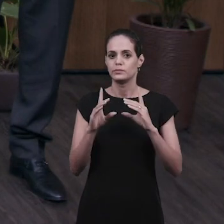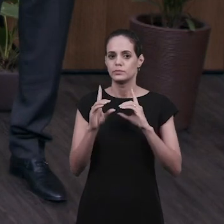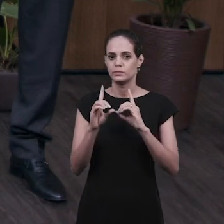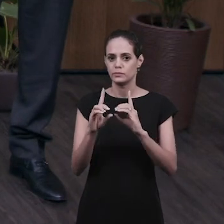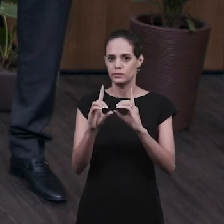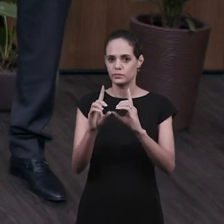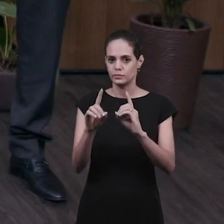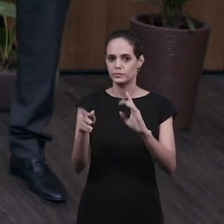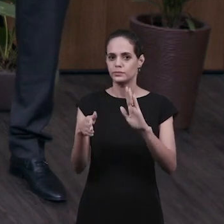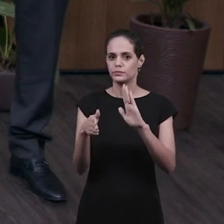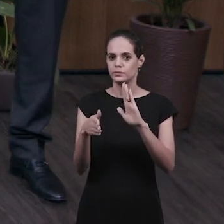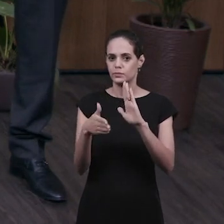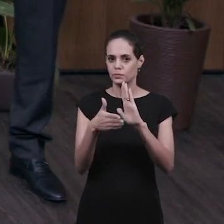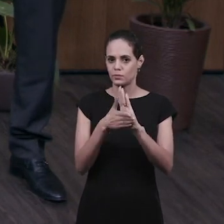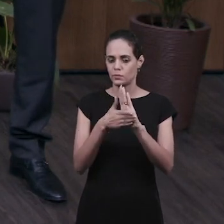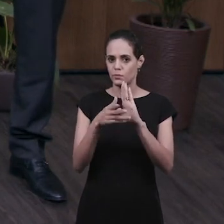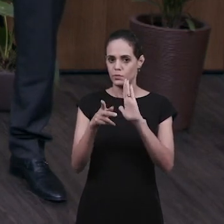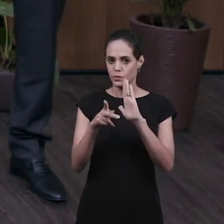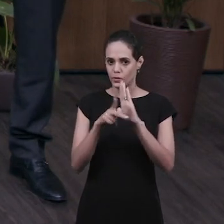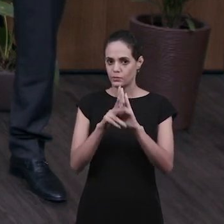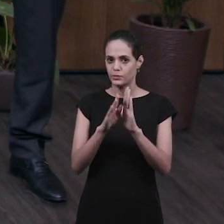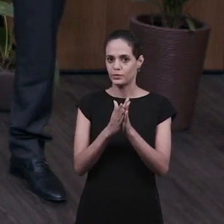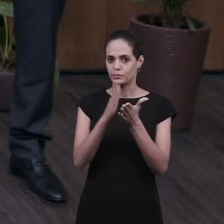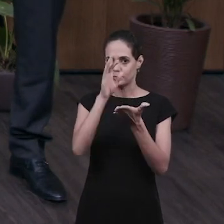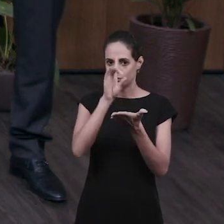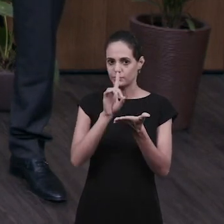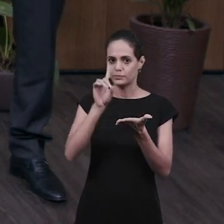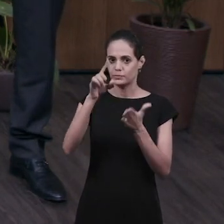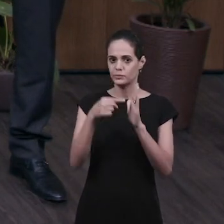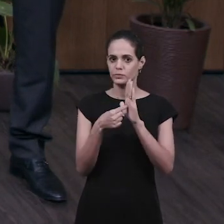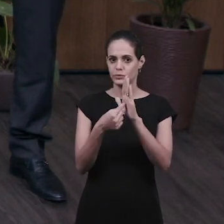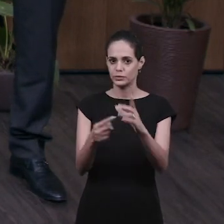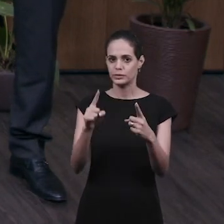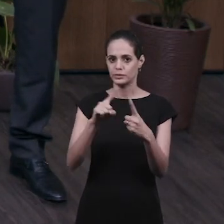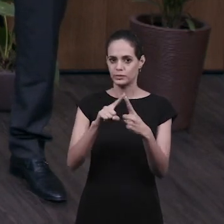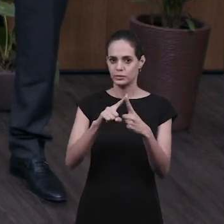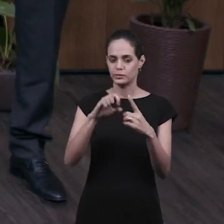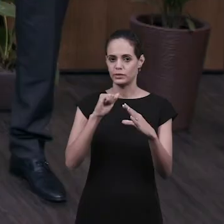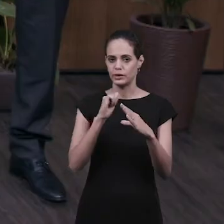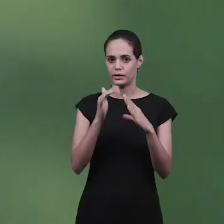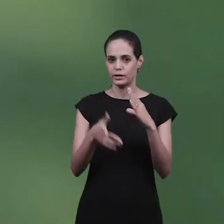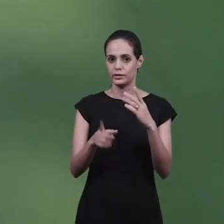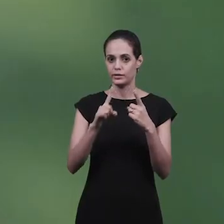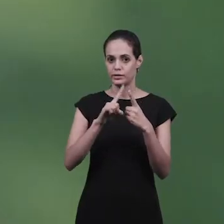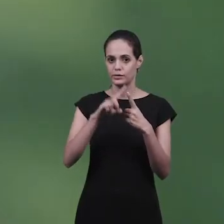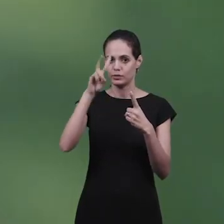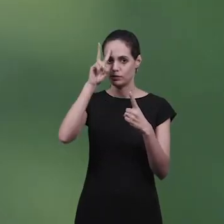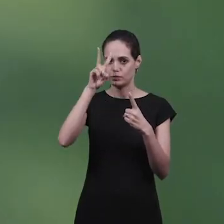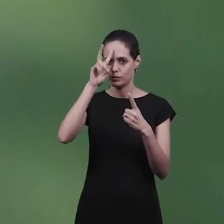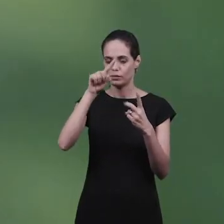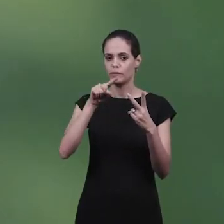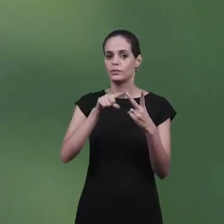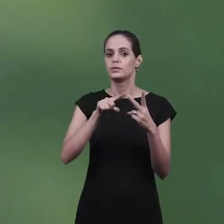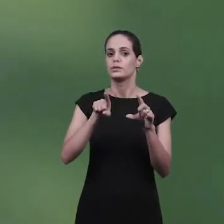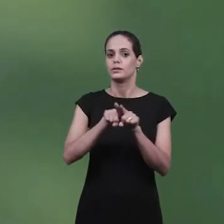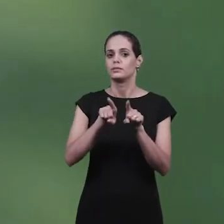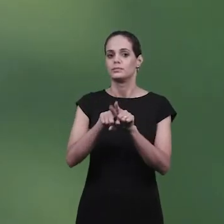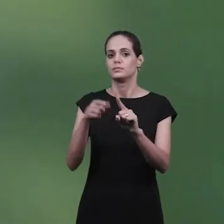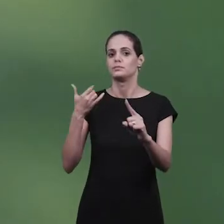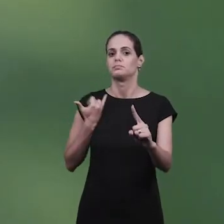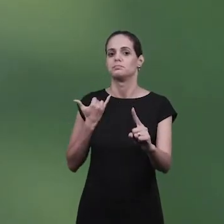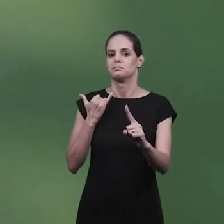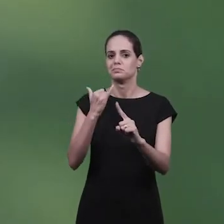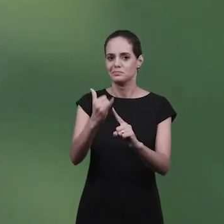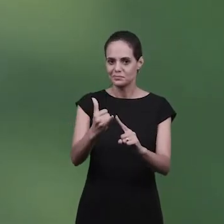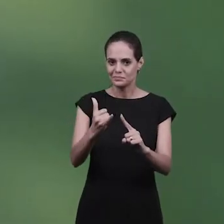de manière hebdomadaire des études doctrinaires de la parole de Dieu en montrant ses aspects historiques et